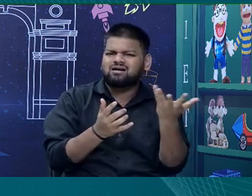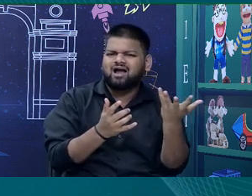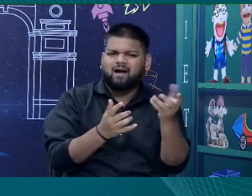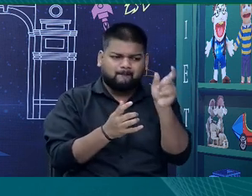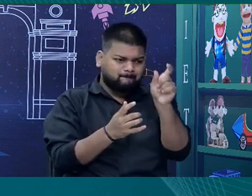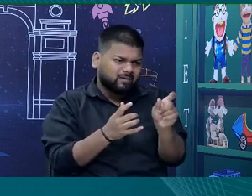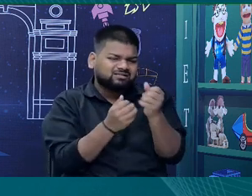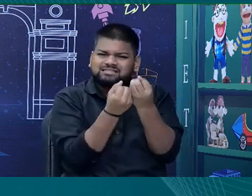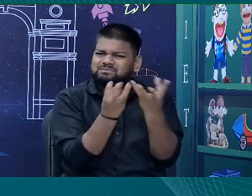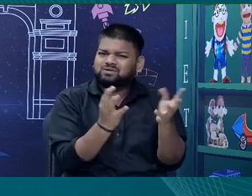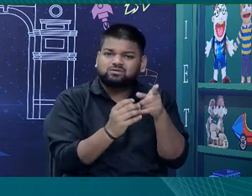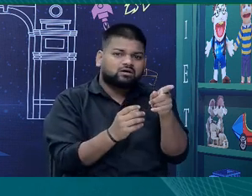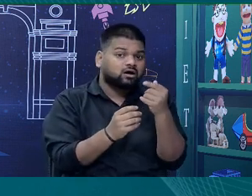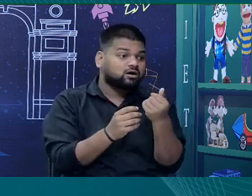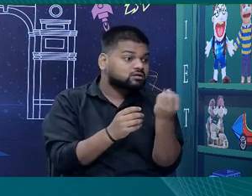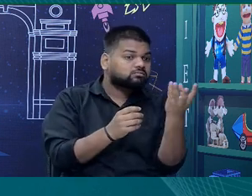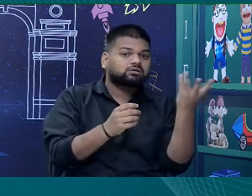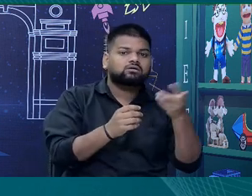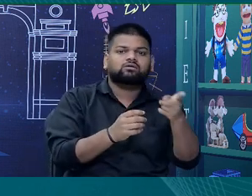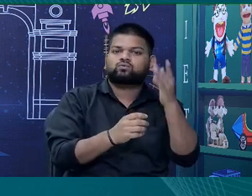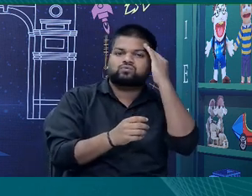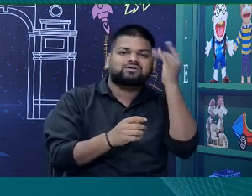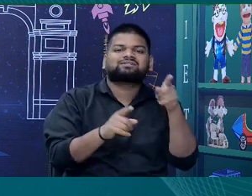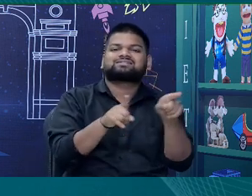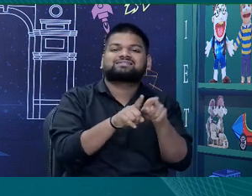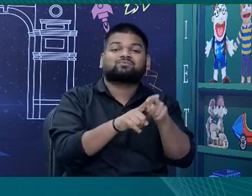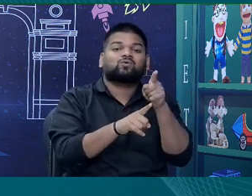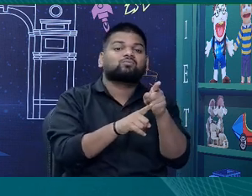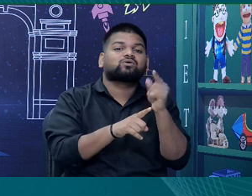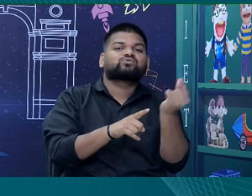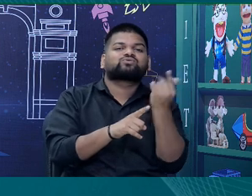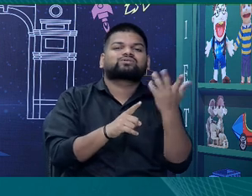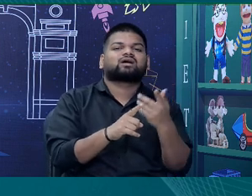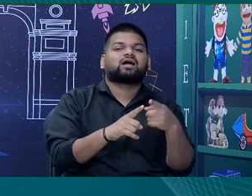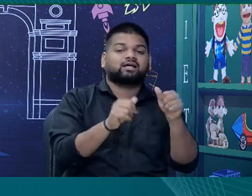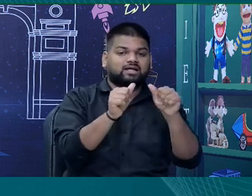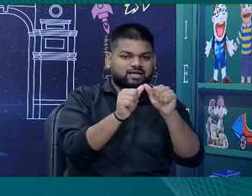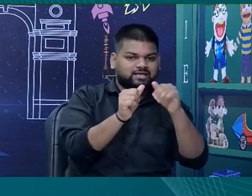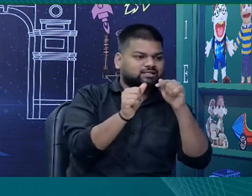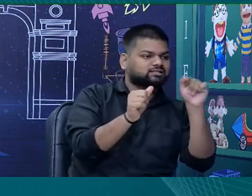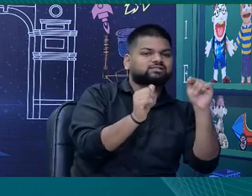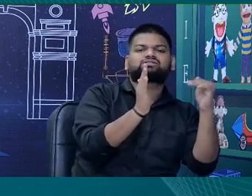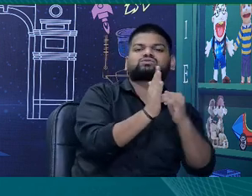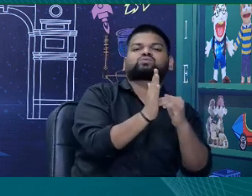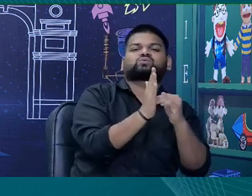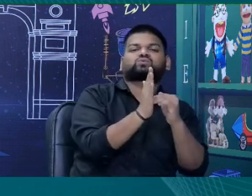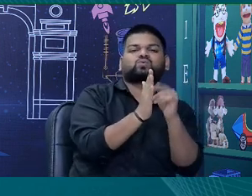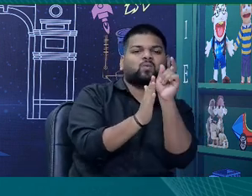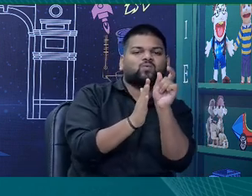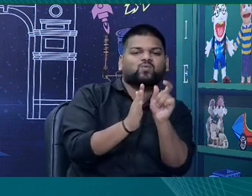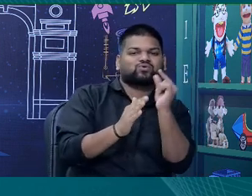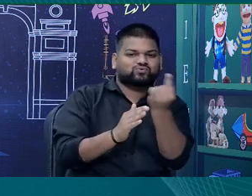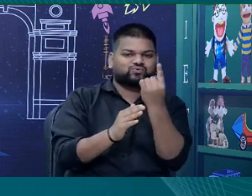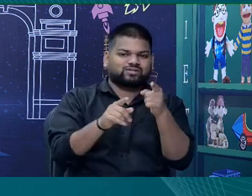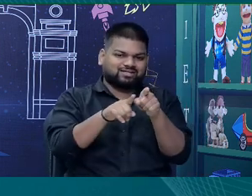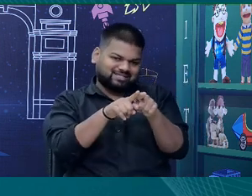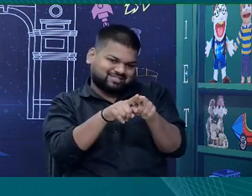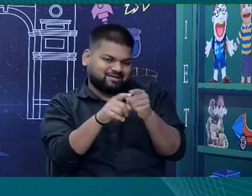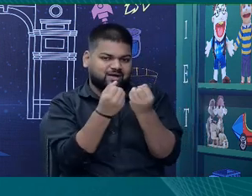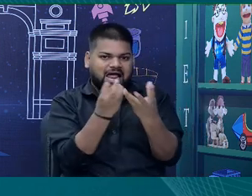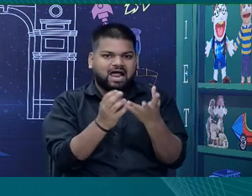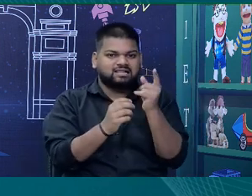मैथमेटिक्स है जहां पर हम लेट्यूस और सिंबल्स का उसे करते हैं तू रिप्रेजेंट थिंग्स डेट वे डोंट नो जैसे कोई अननोन क्वांटिटी को